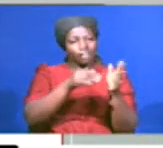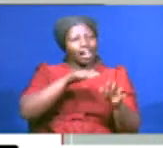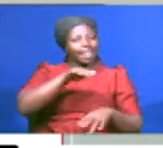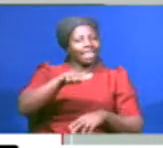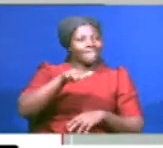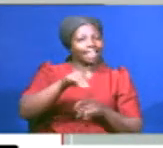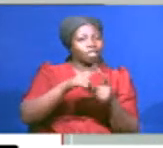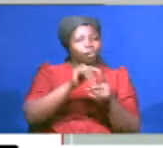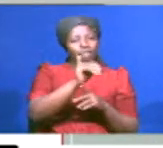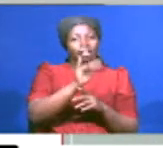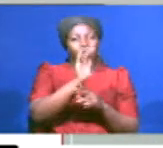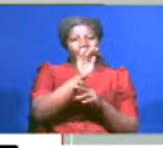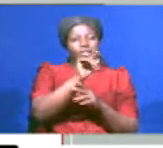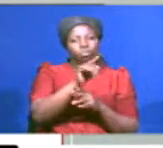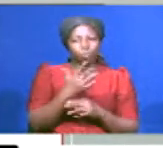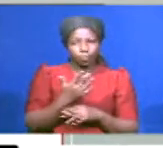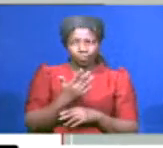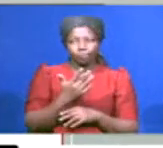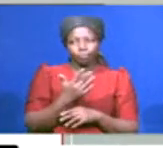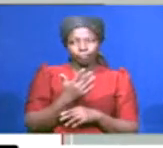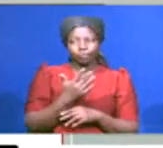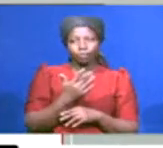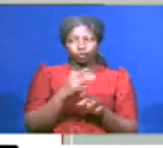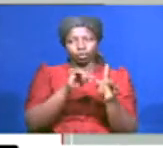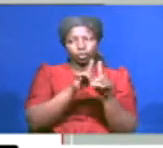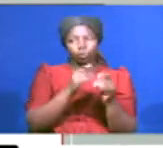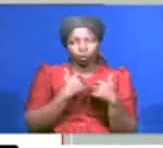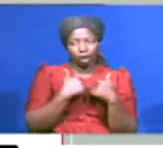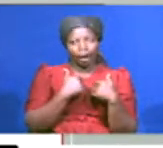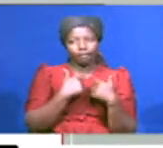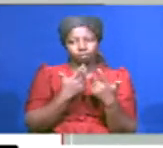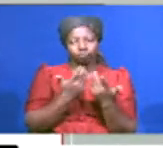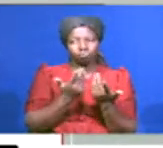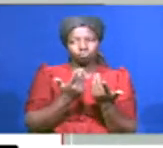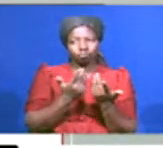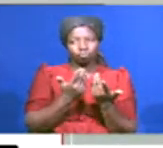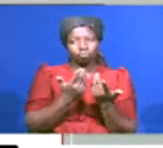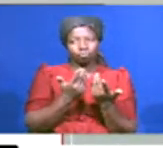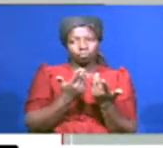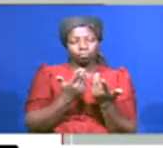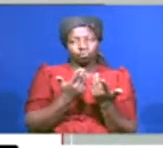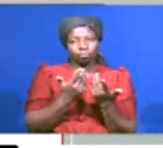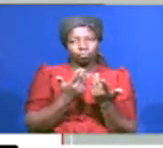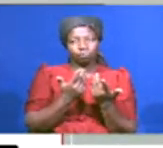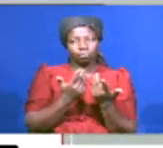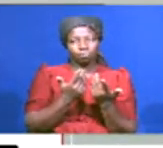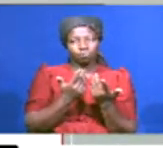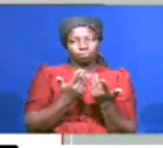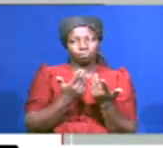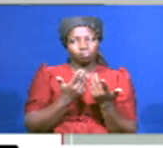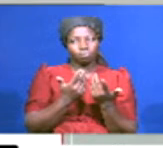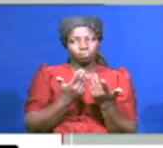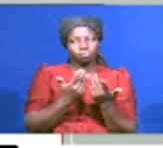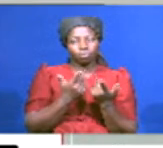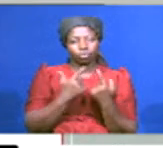you, you've also done a track to honor the victims of Ntongwe ferry